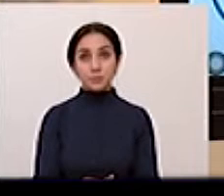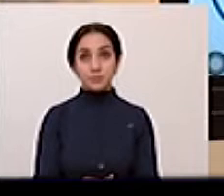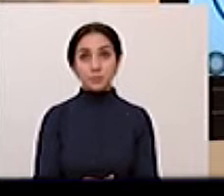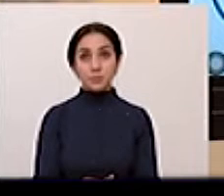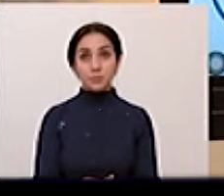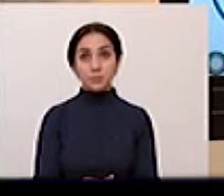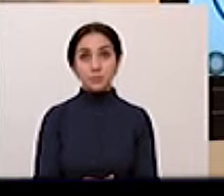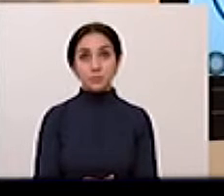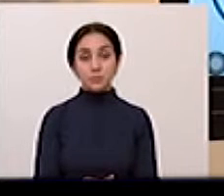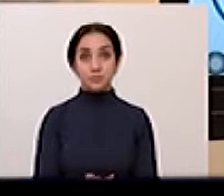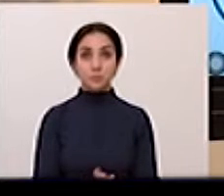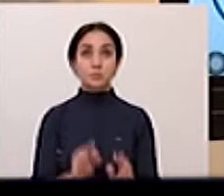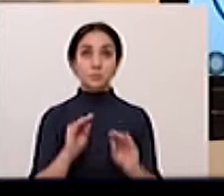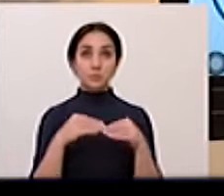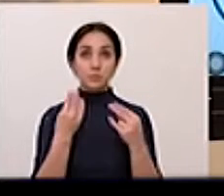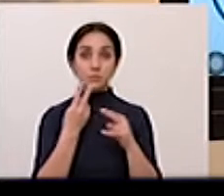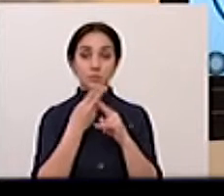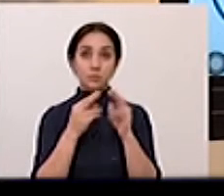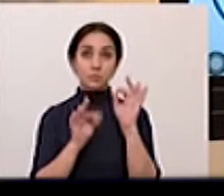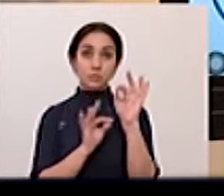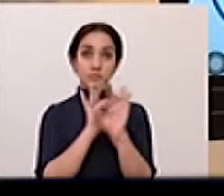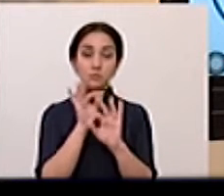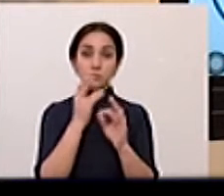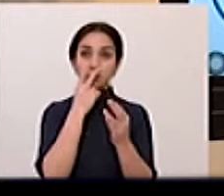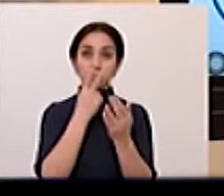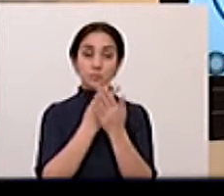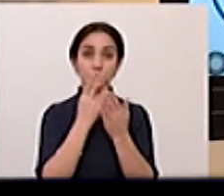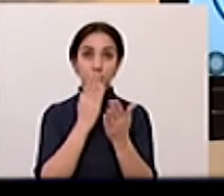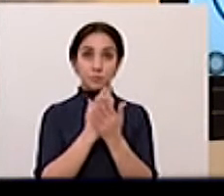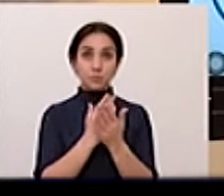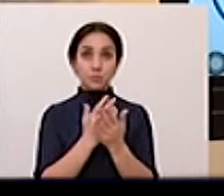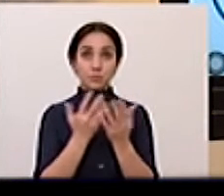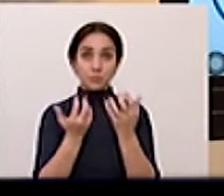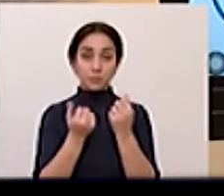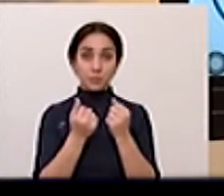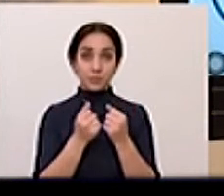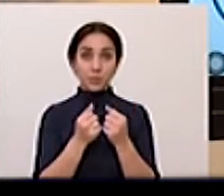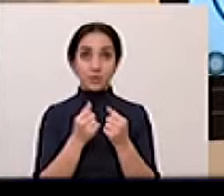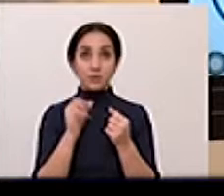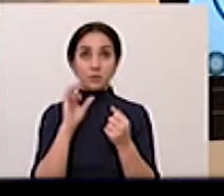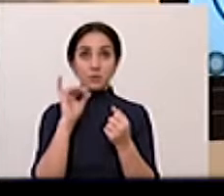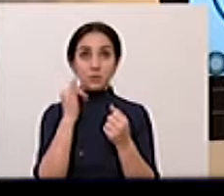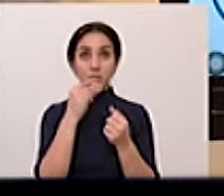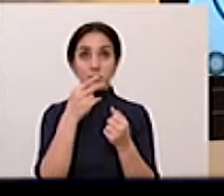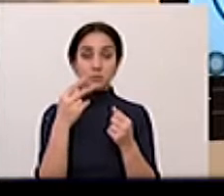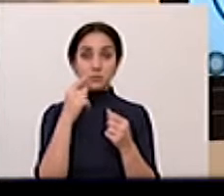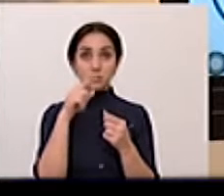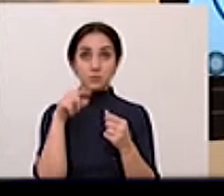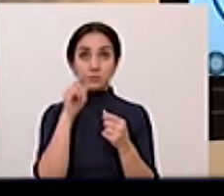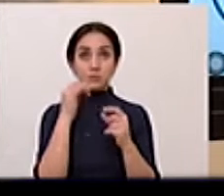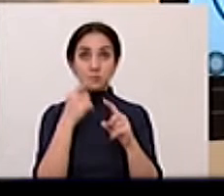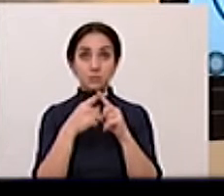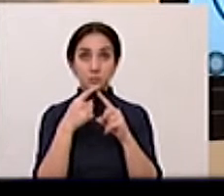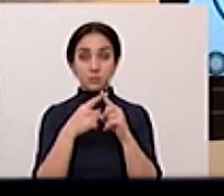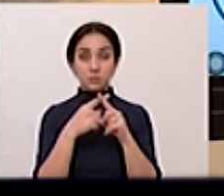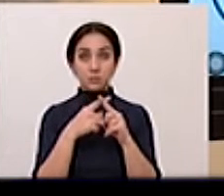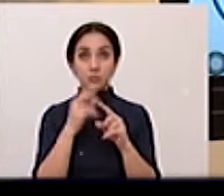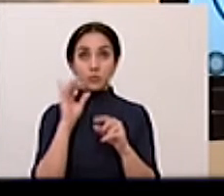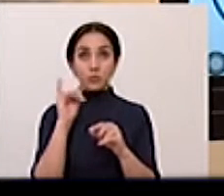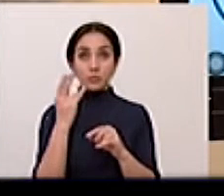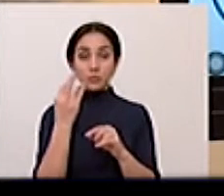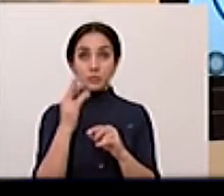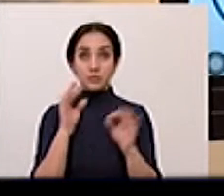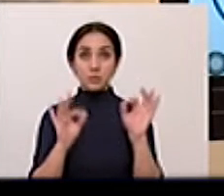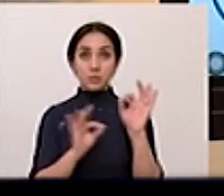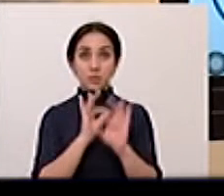Avval biz berilgan chiziqlarni tasvirlab oldik. Demak, y teng ilzosida x